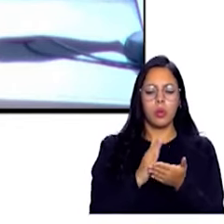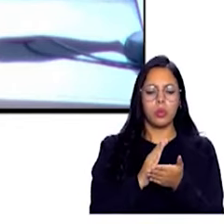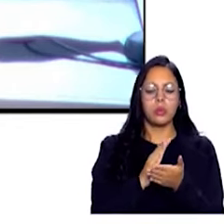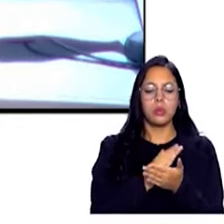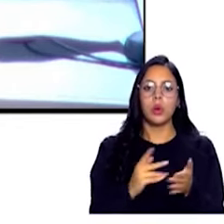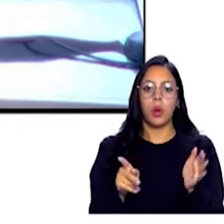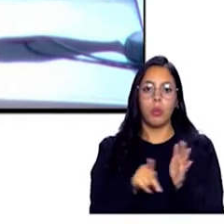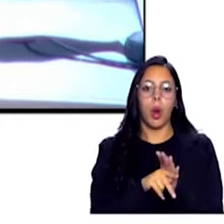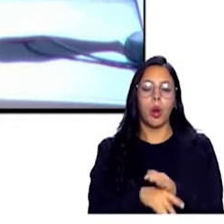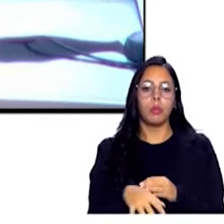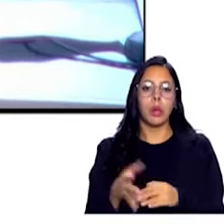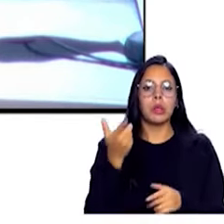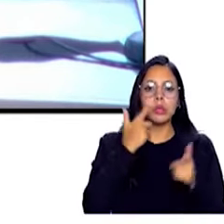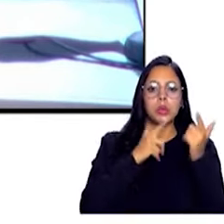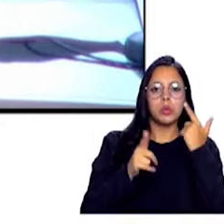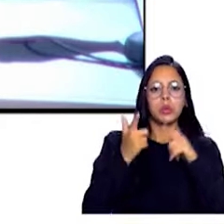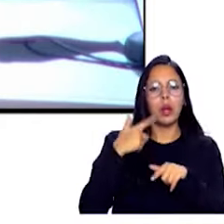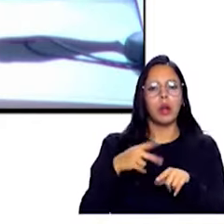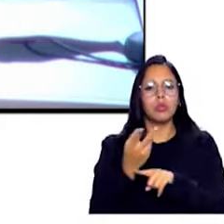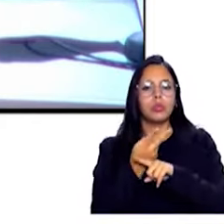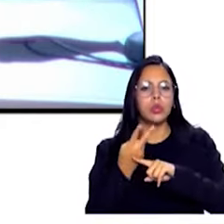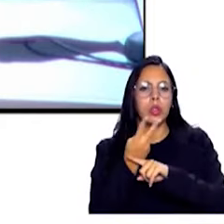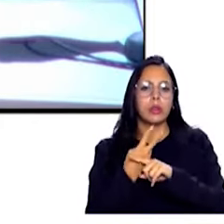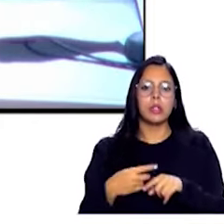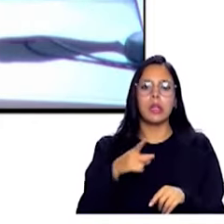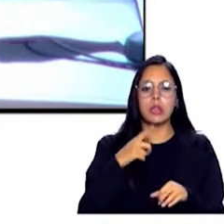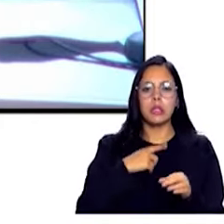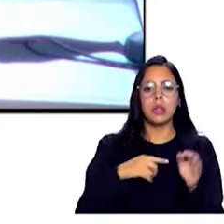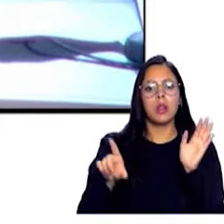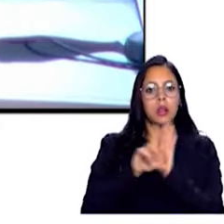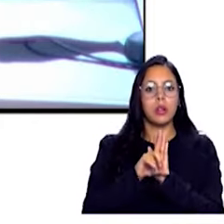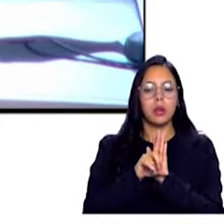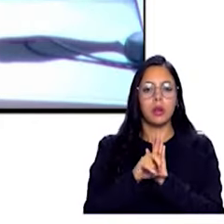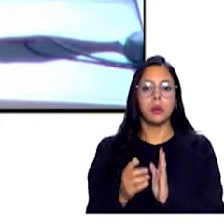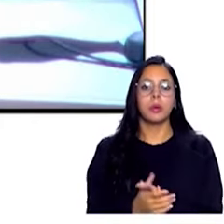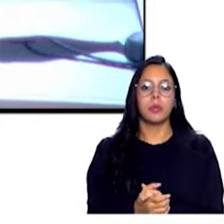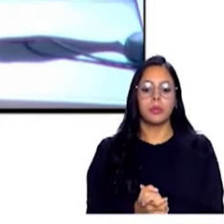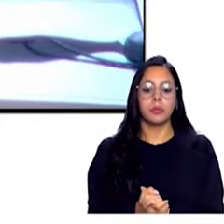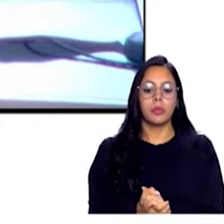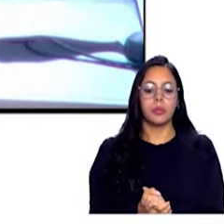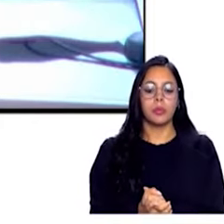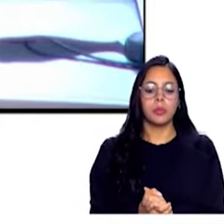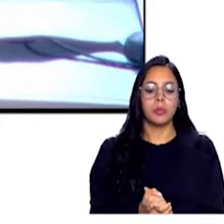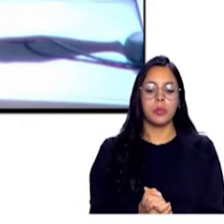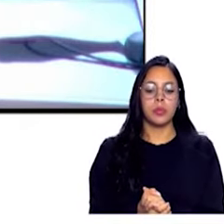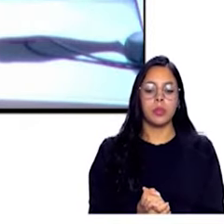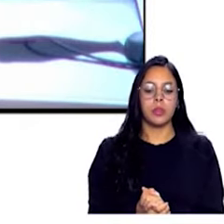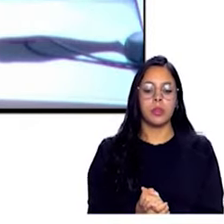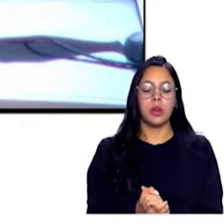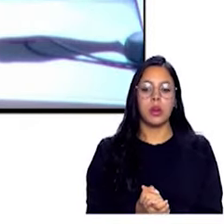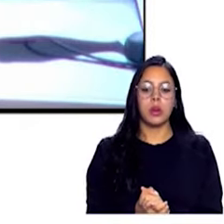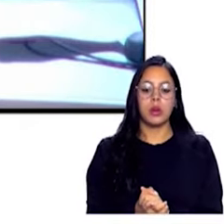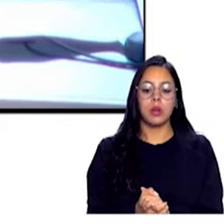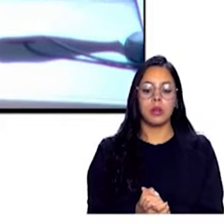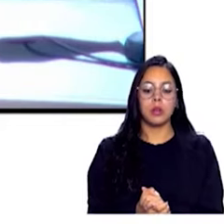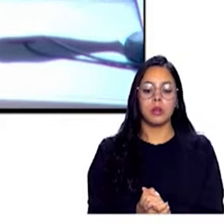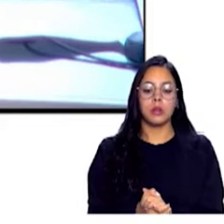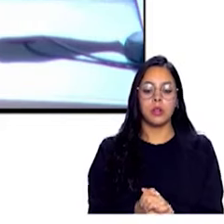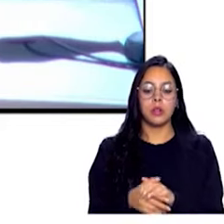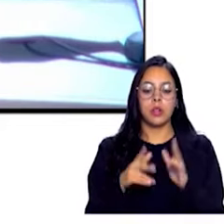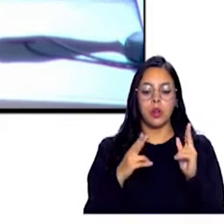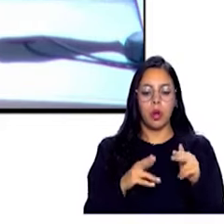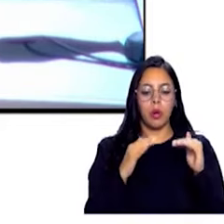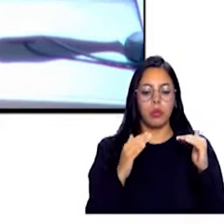les juges de la cour de cassation consid qu'elle doit être recherchée dans la transparence dans la Motivation